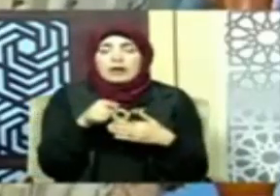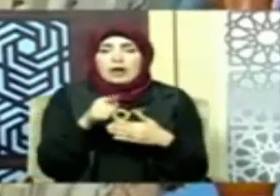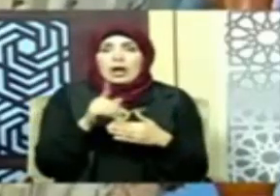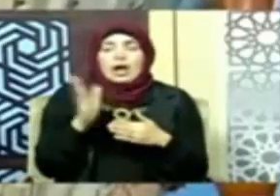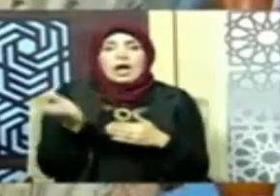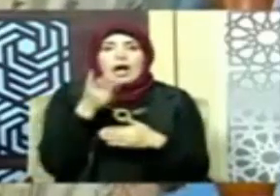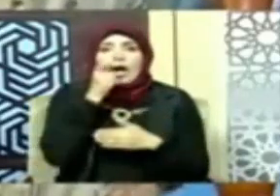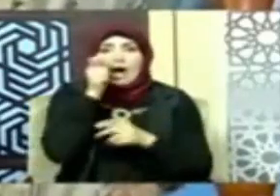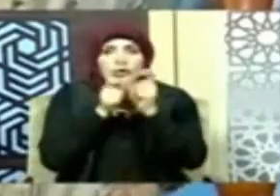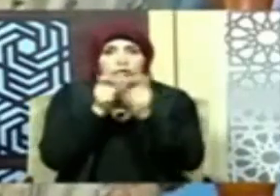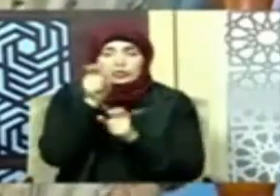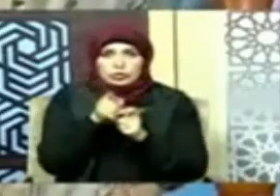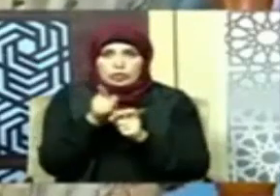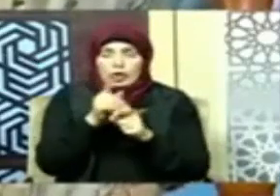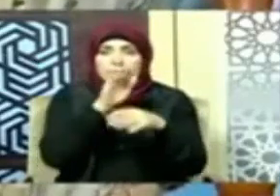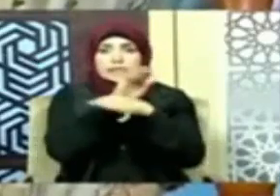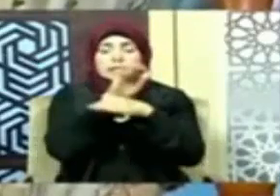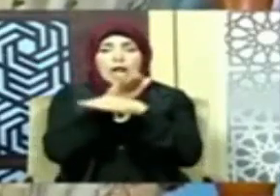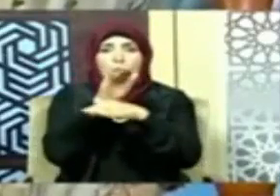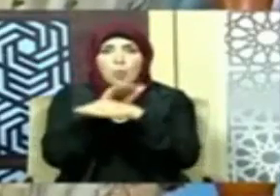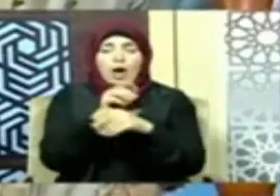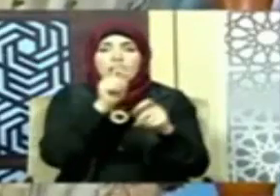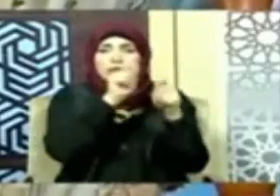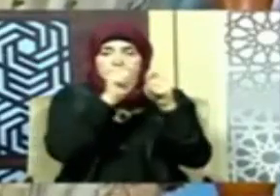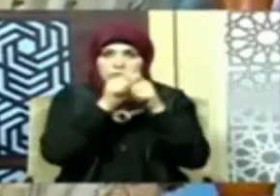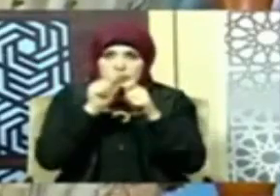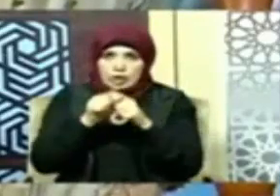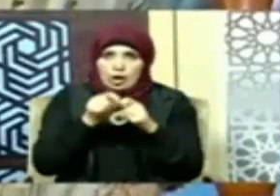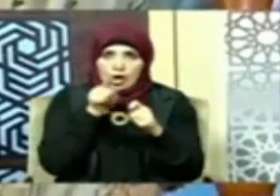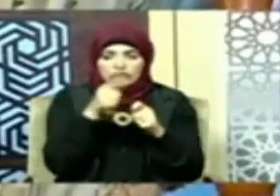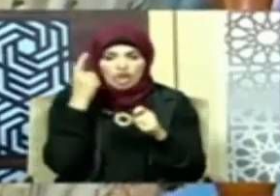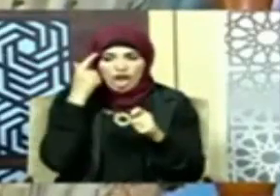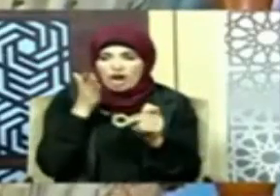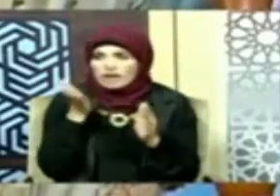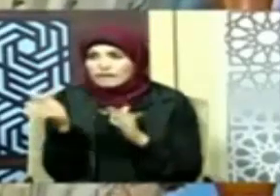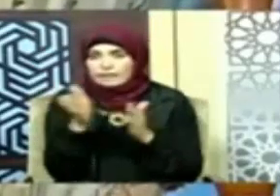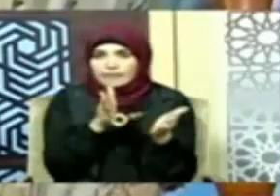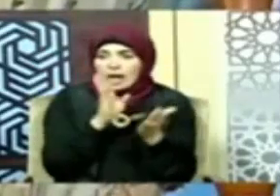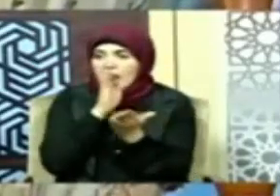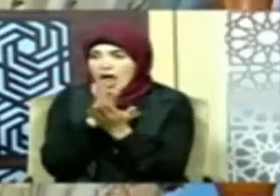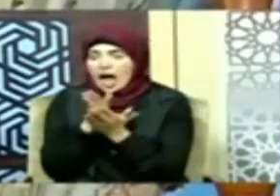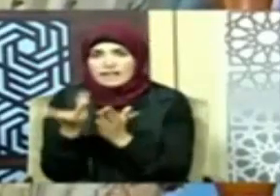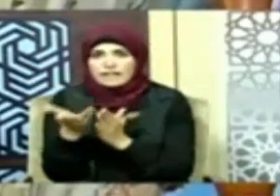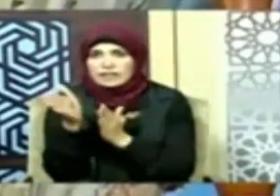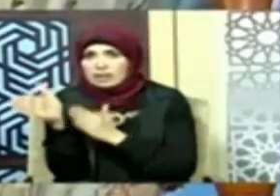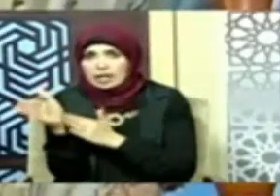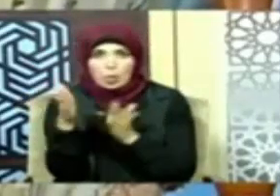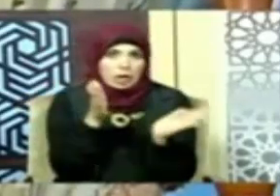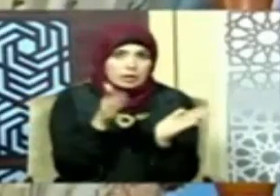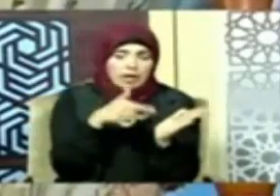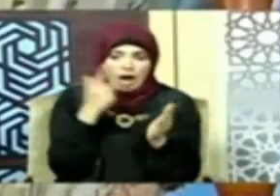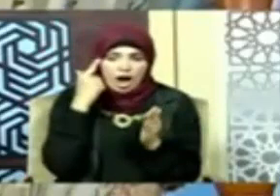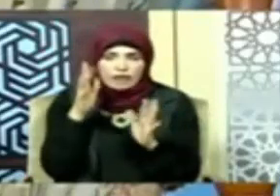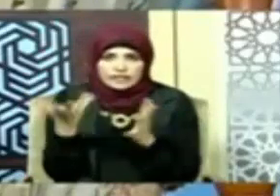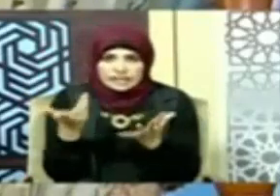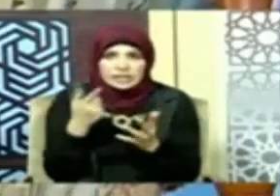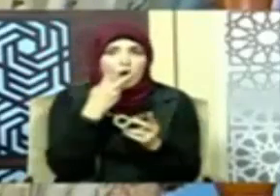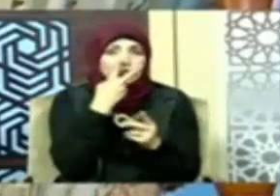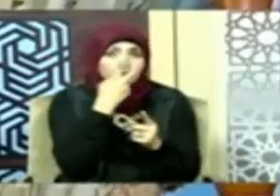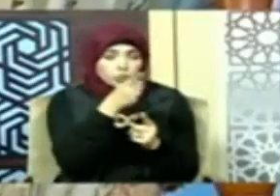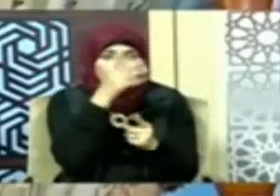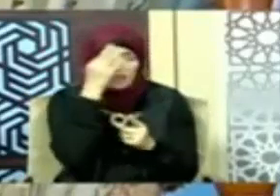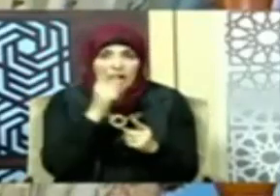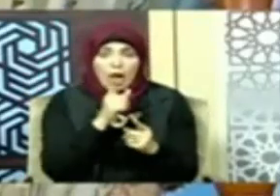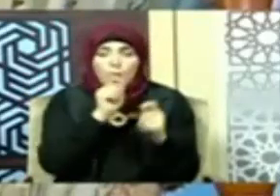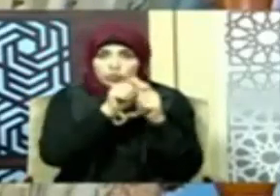يدعو إلى الصلاح والإصلاح ومصالح البلاد والعباد وإلى مكارم